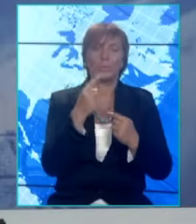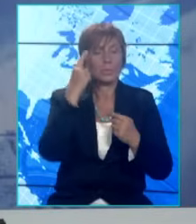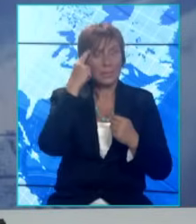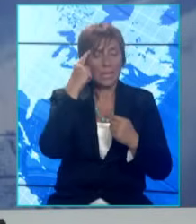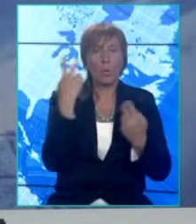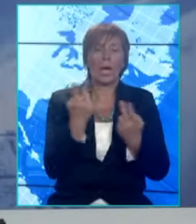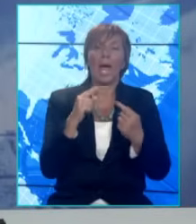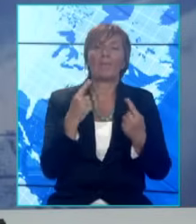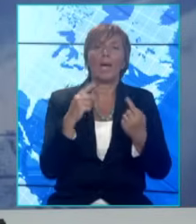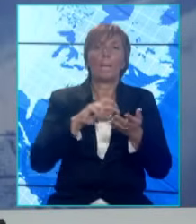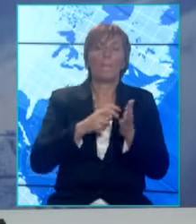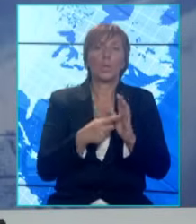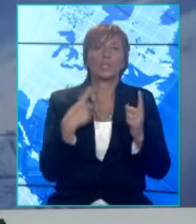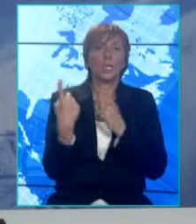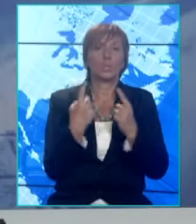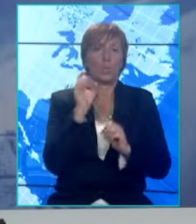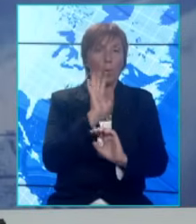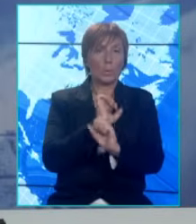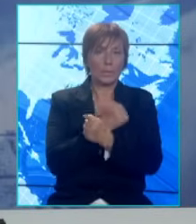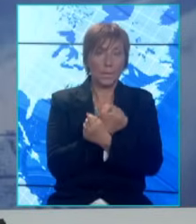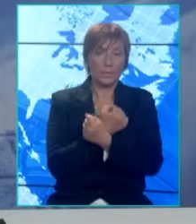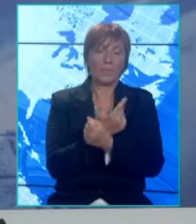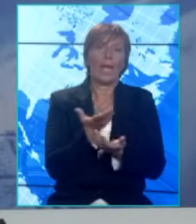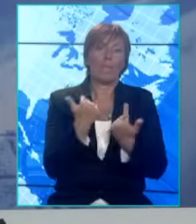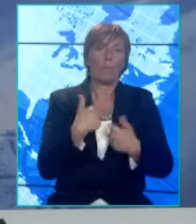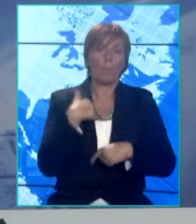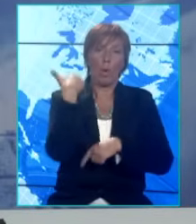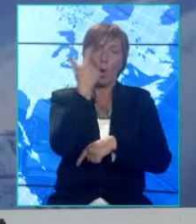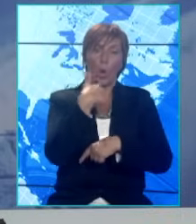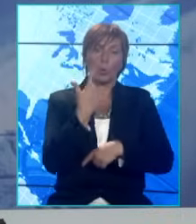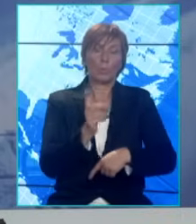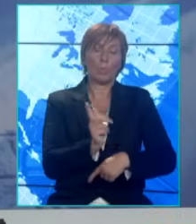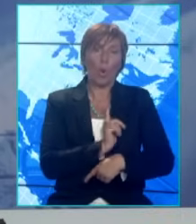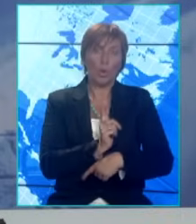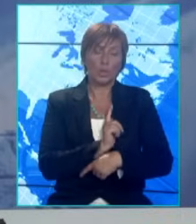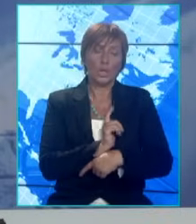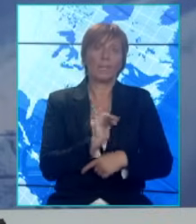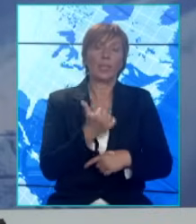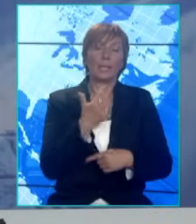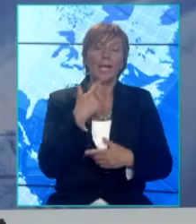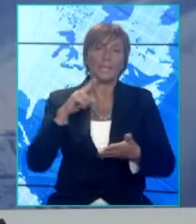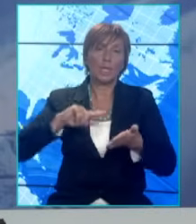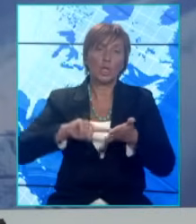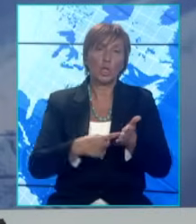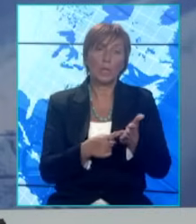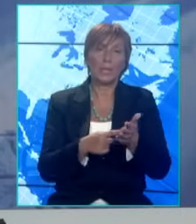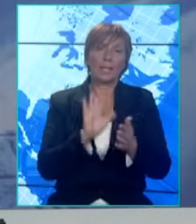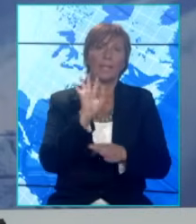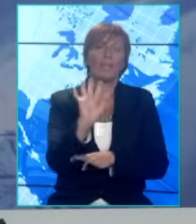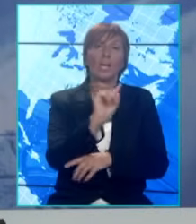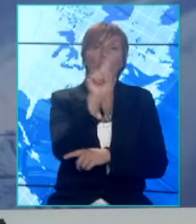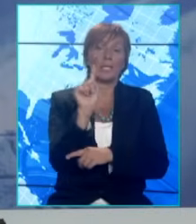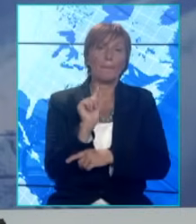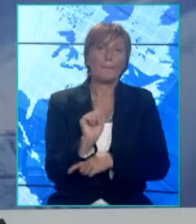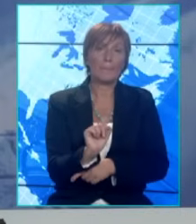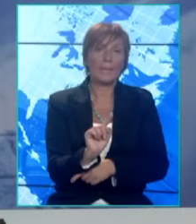politička situacija u Bosni i Hercegovini i evo moje osobno očekivanje je da se dotaknem i vašeg pitanja